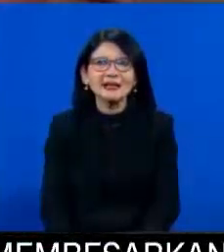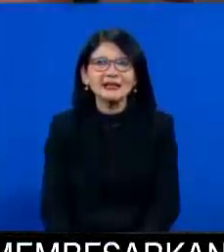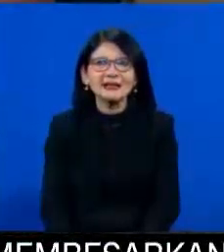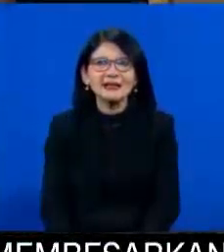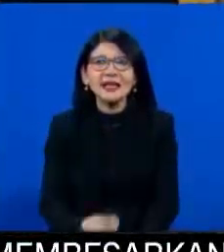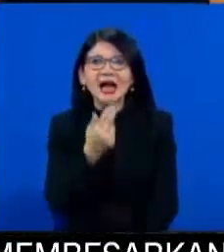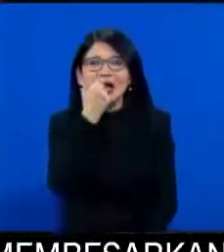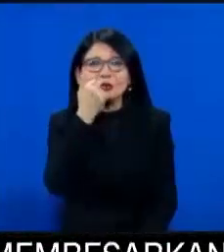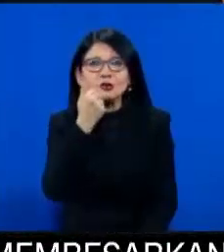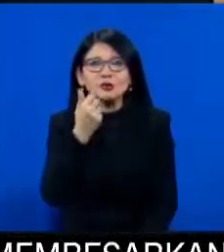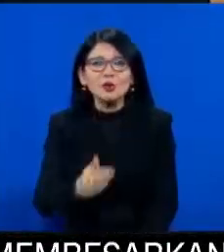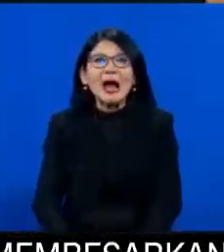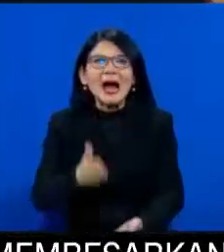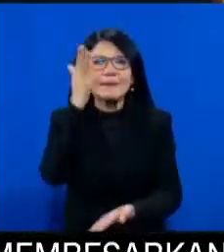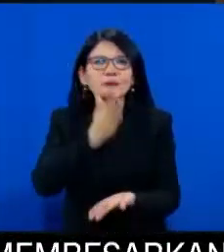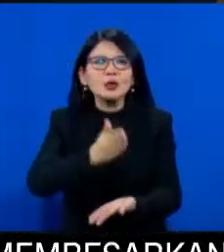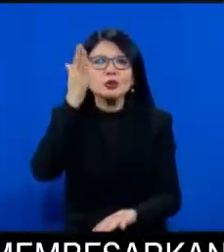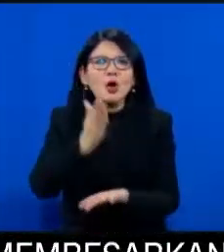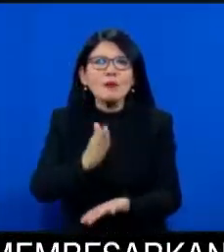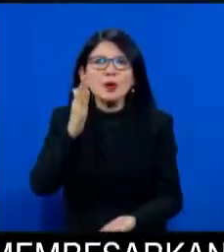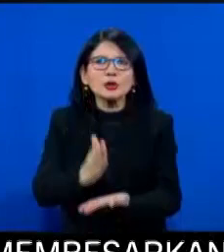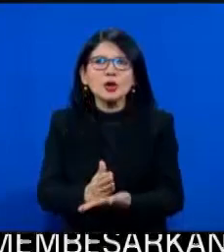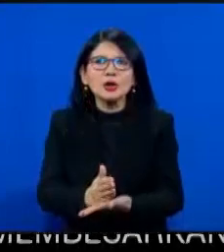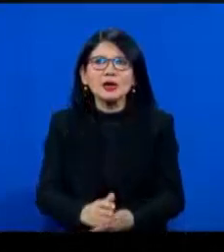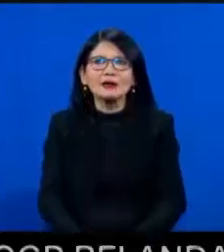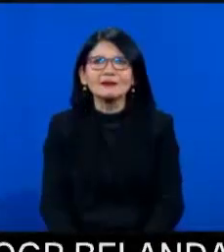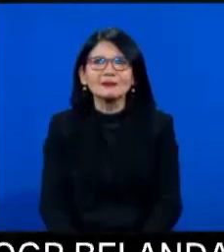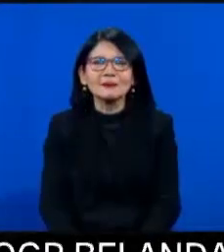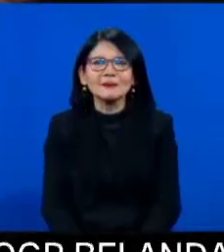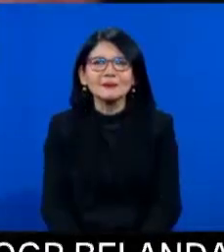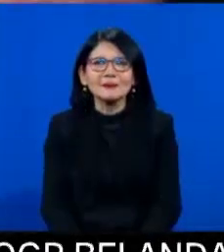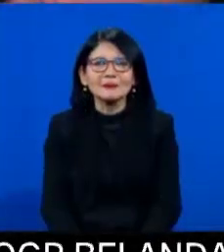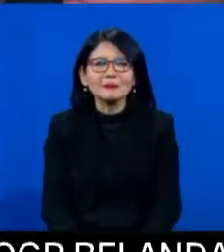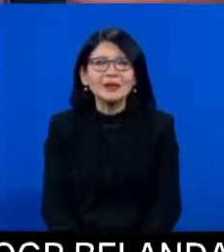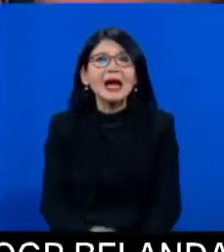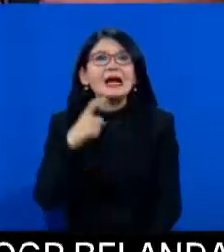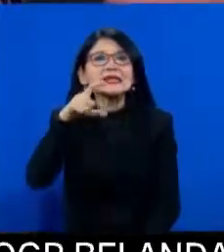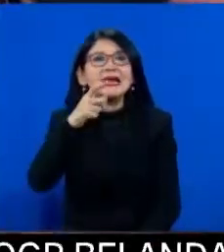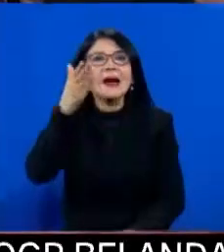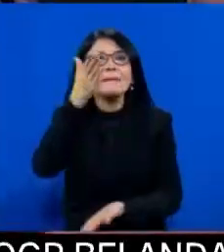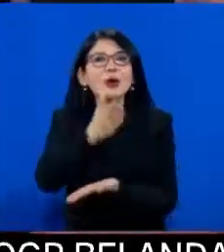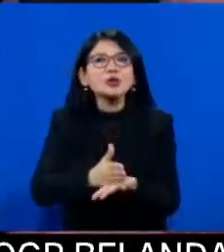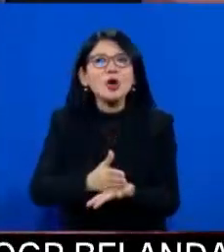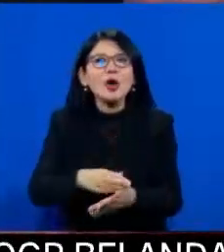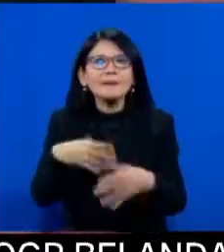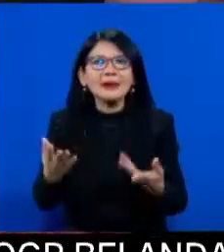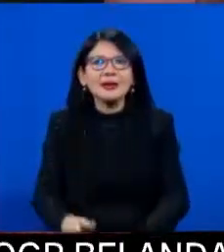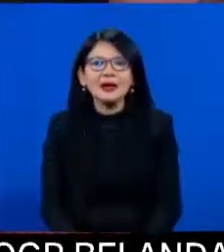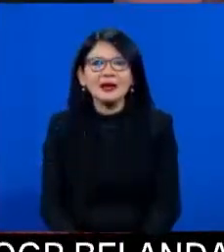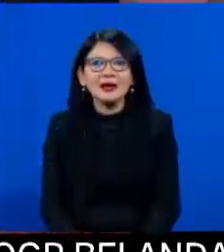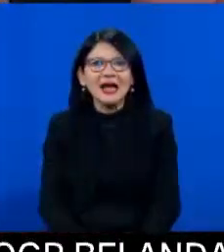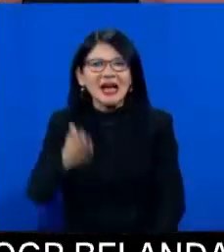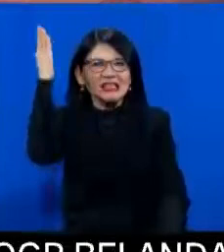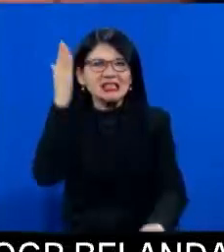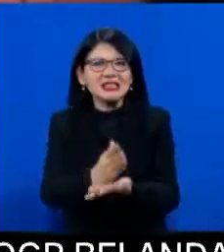ini. Ini dipotong-potong ya Bu ya? Iya. Atau dimakan satu gini? Dipotong gimana Bu motongnya? Ditebas satu kali. Tebas